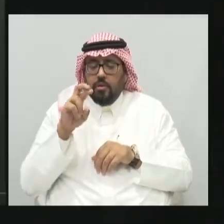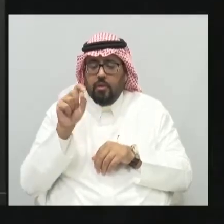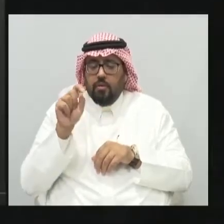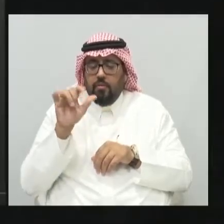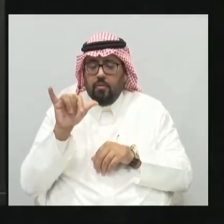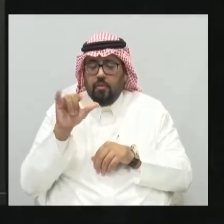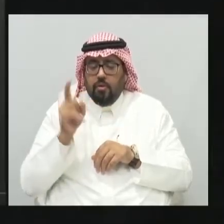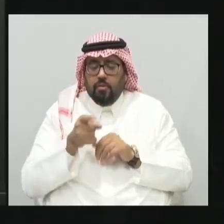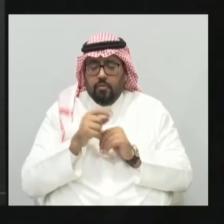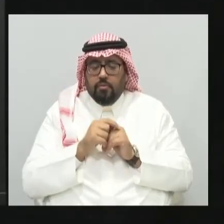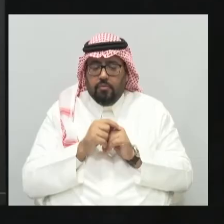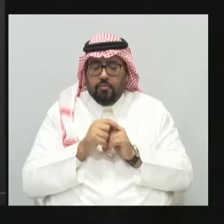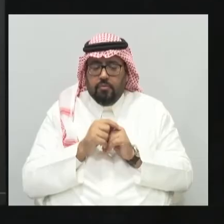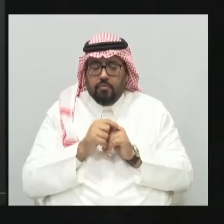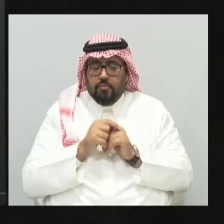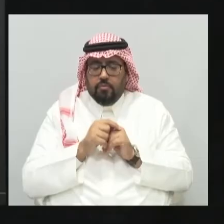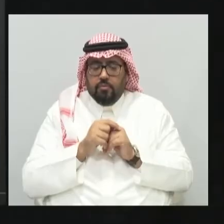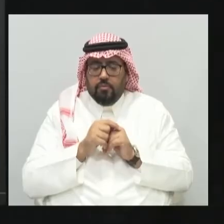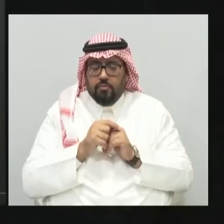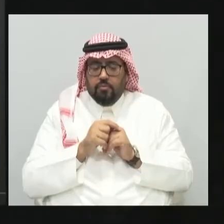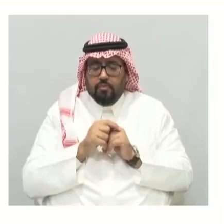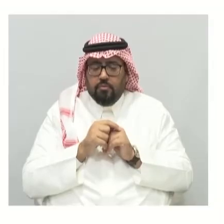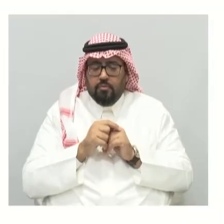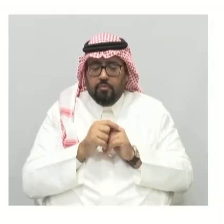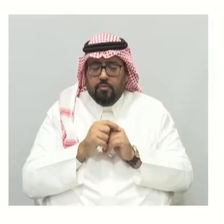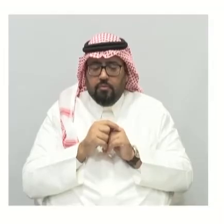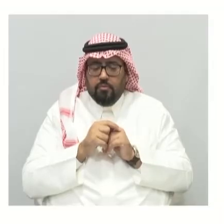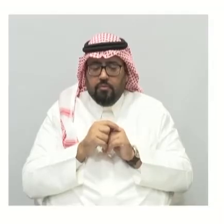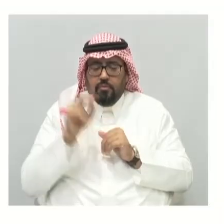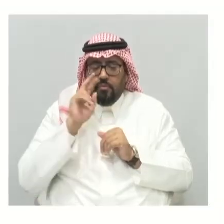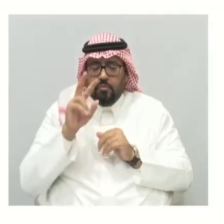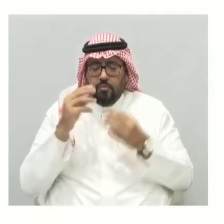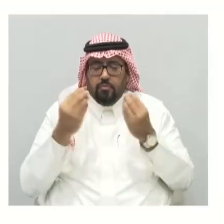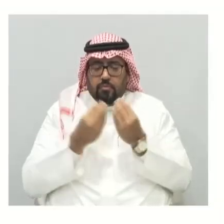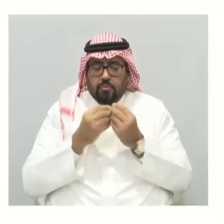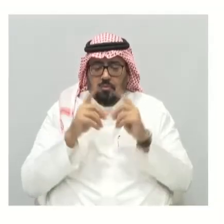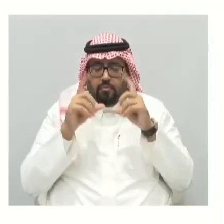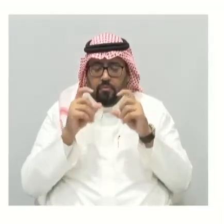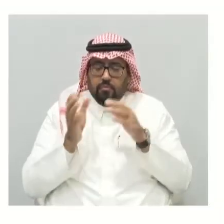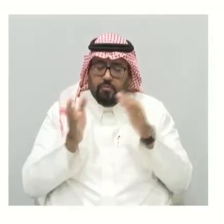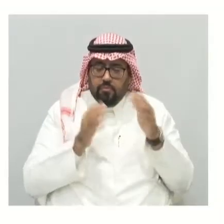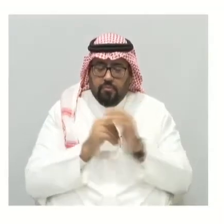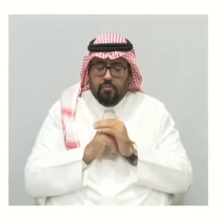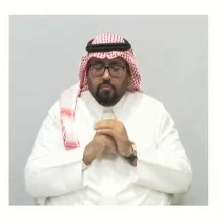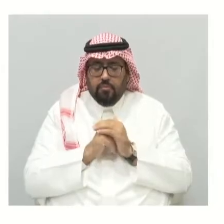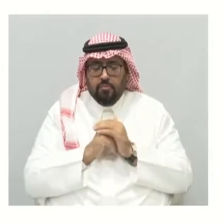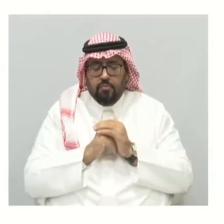من جسم الانسان طيب تعالوا نشوف مع بعض الصوره التاليه